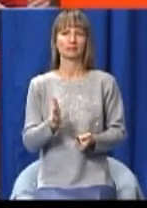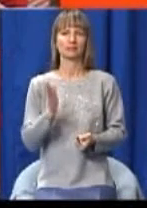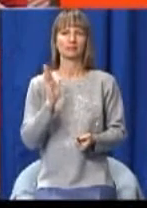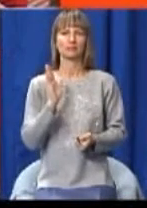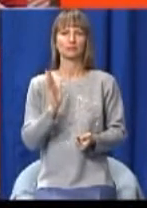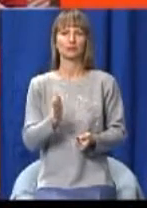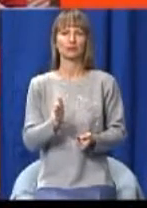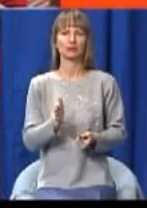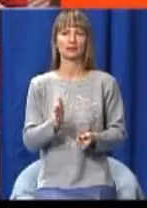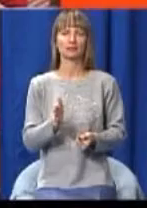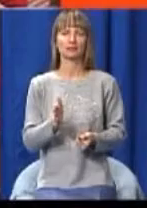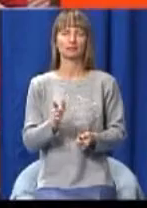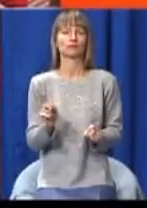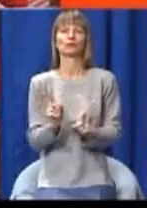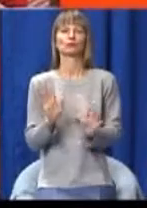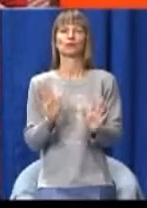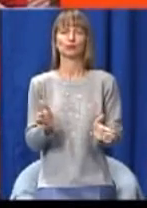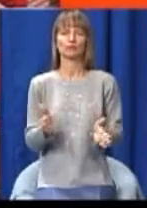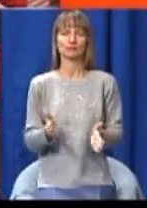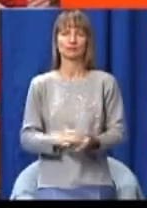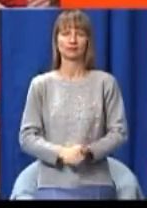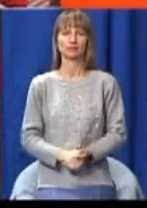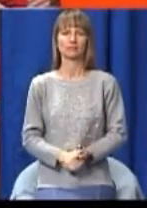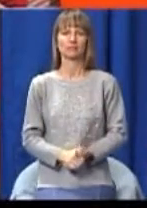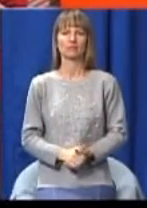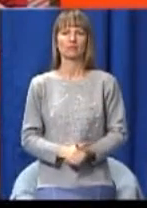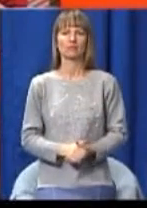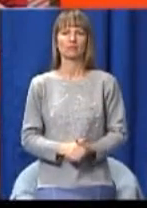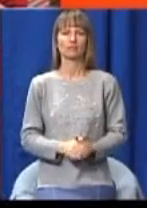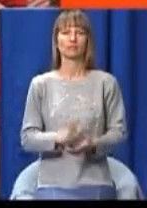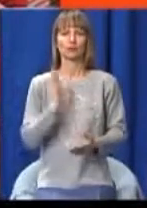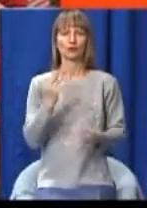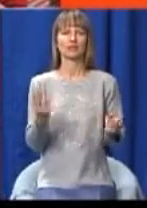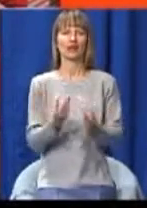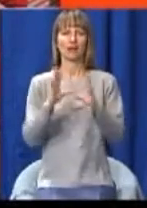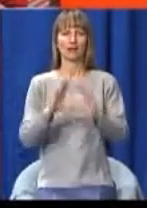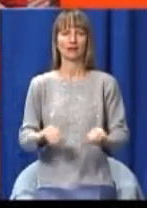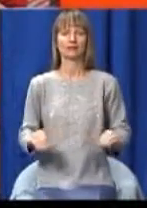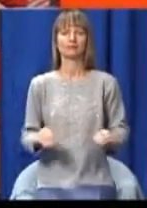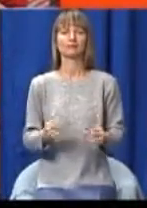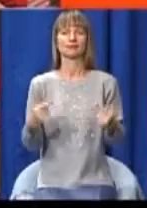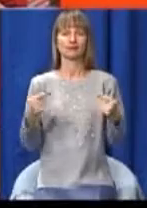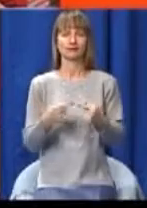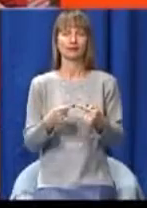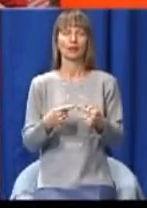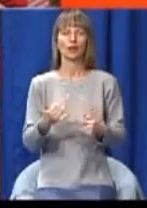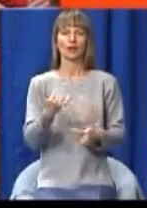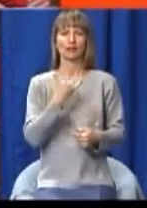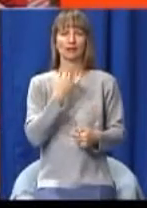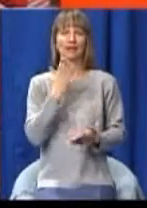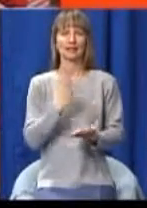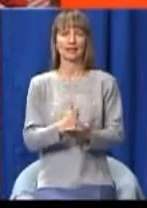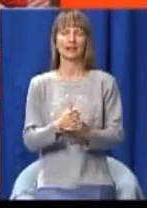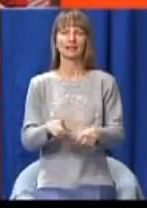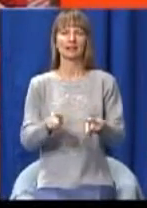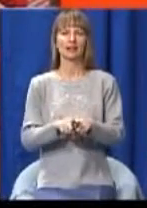То буде... Ну, з ним що станеться? Він згорить. Згорить, все вірно. Але, от дивіться, у мене є ось